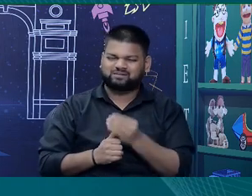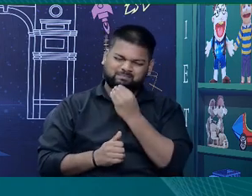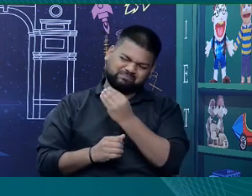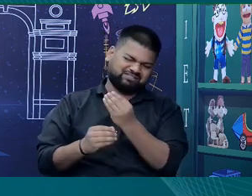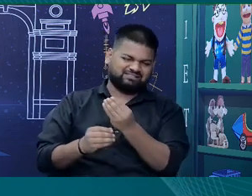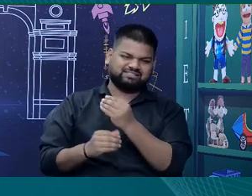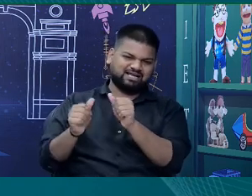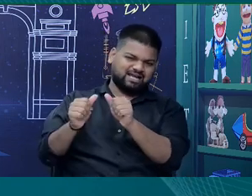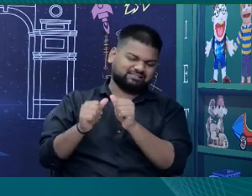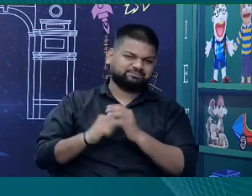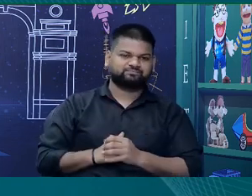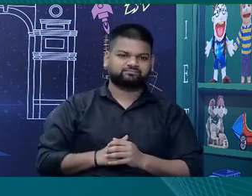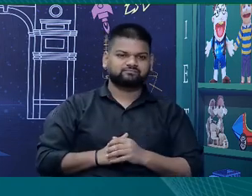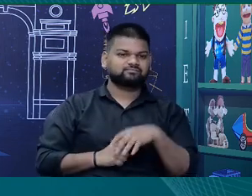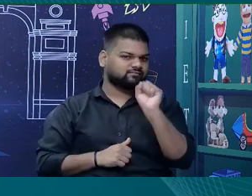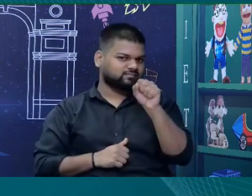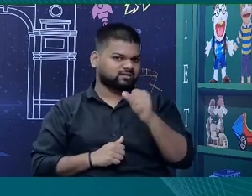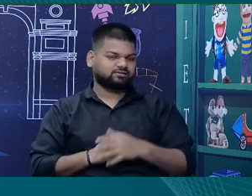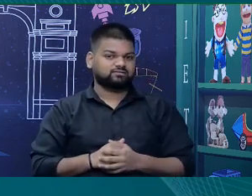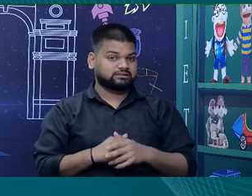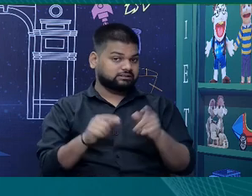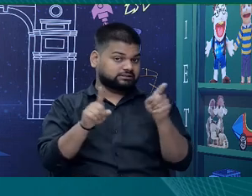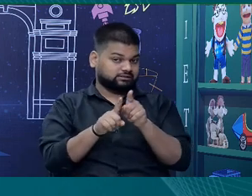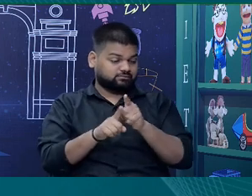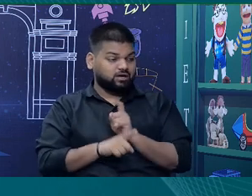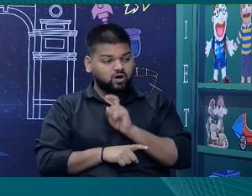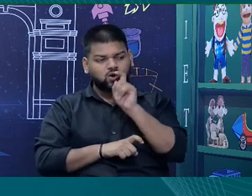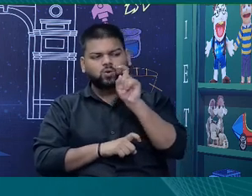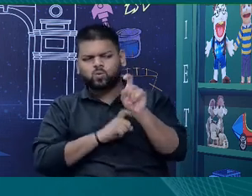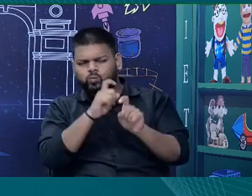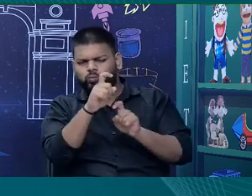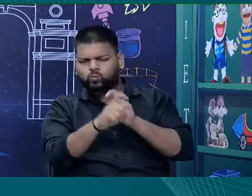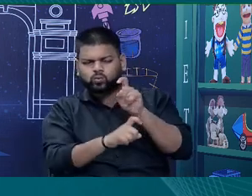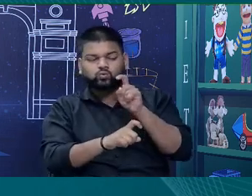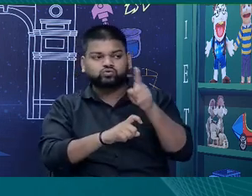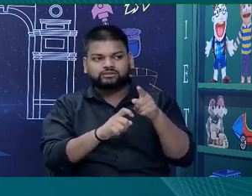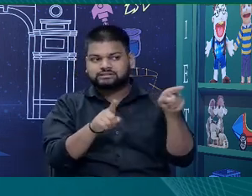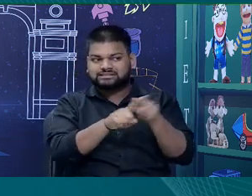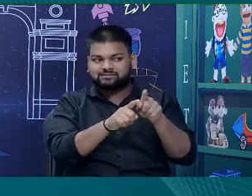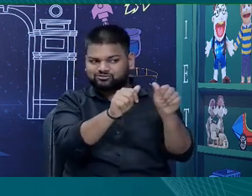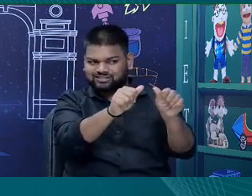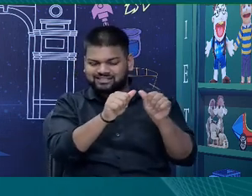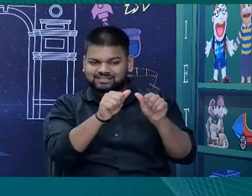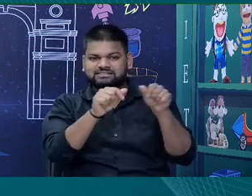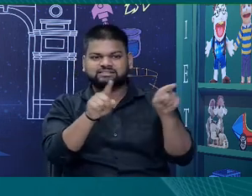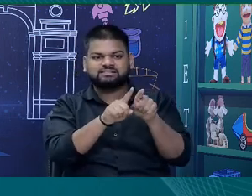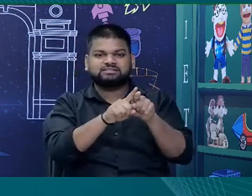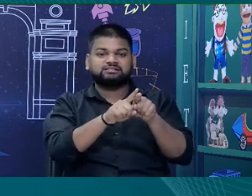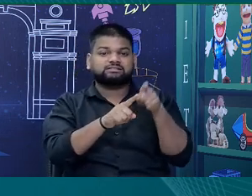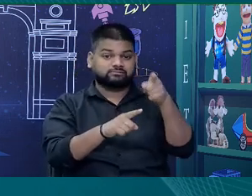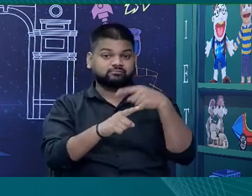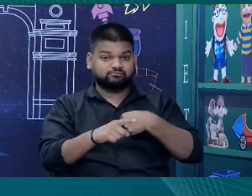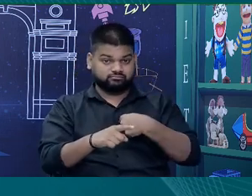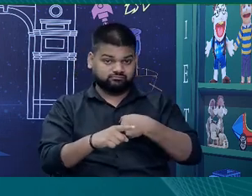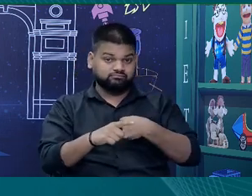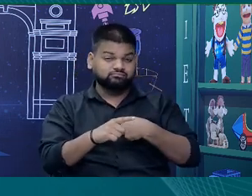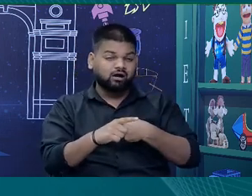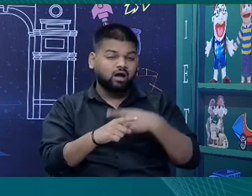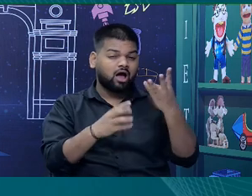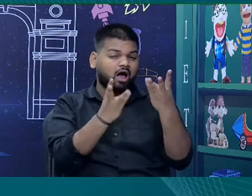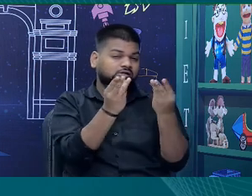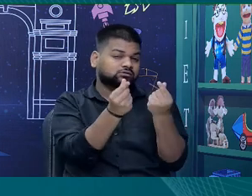बताएं बच्चों अब मैं आपको दिखता हूं जैसे जैसे आप मैं आपसे एक क्वेश्चंस बोल रहा था वैसे-वैसे साथ-साथ में एक्सप्रेशंस फॉर्म कर रहा था तू